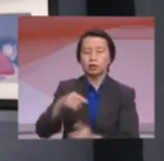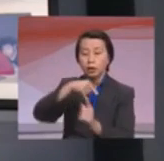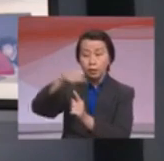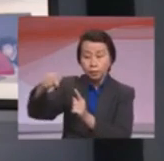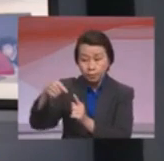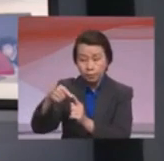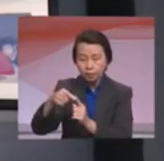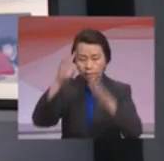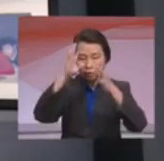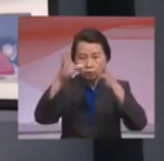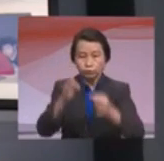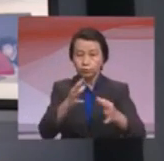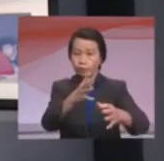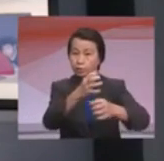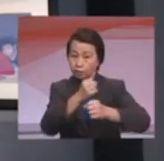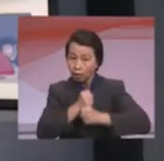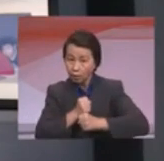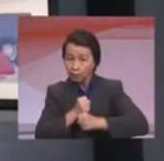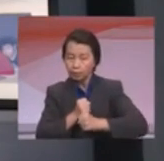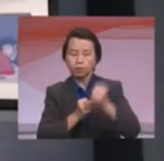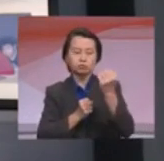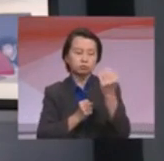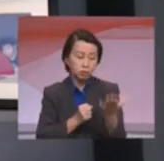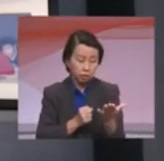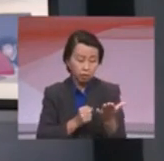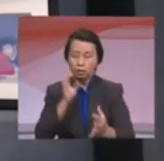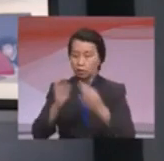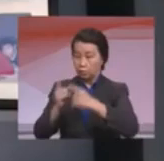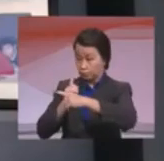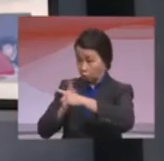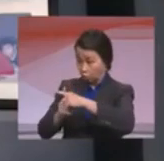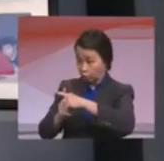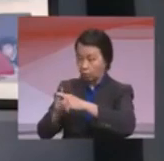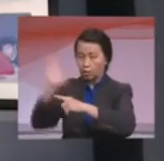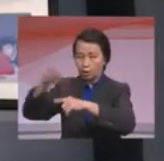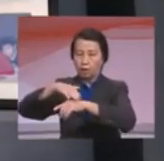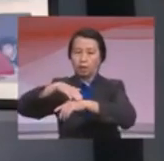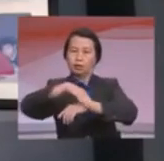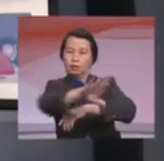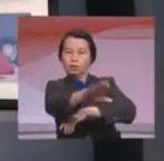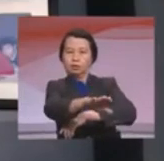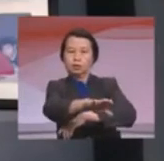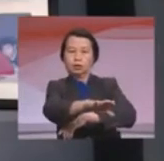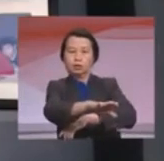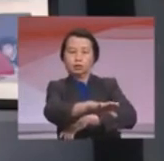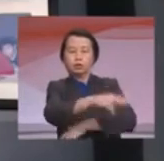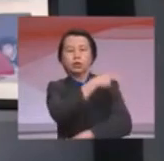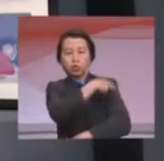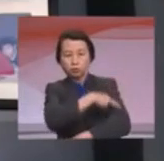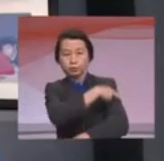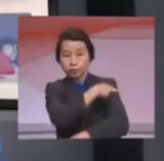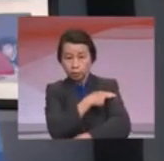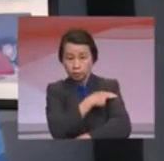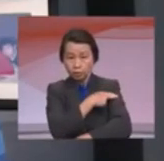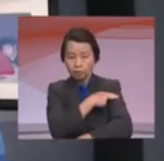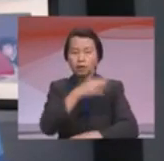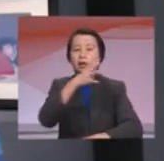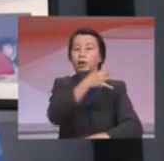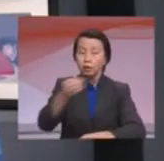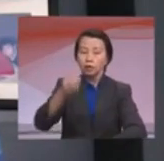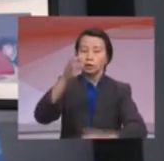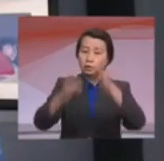apabila keputusan diperoleh, jika positif, tentu saja akan dihantar ke hospital. Dan